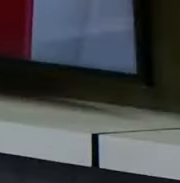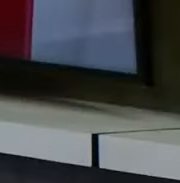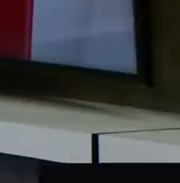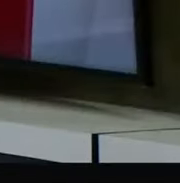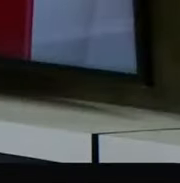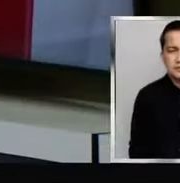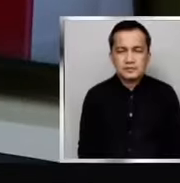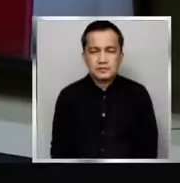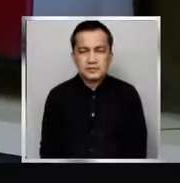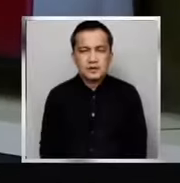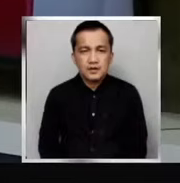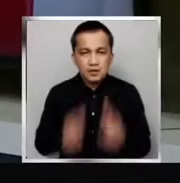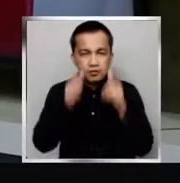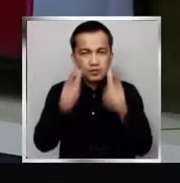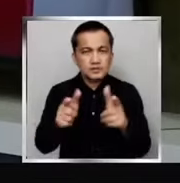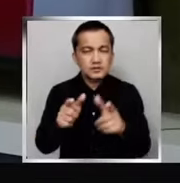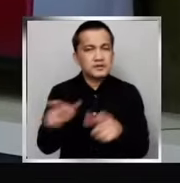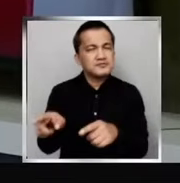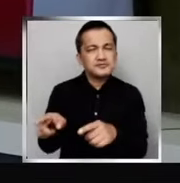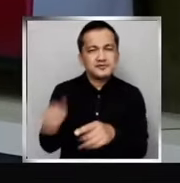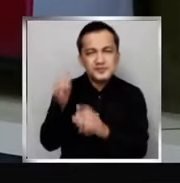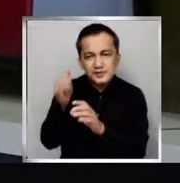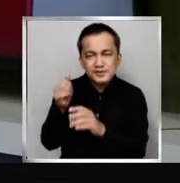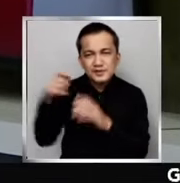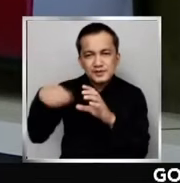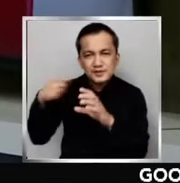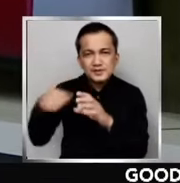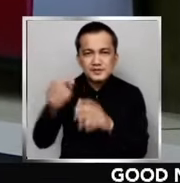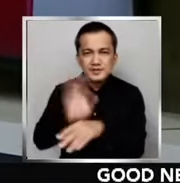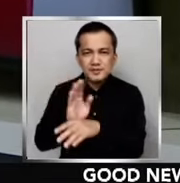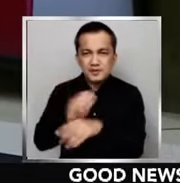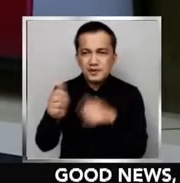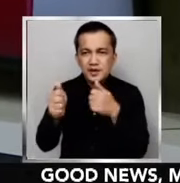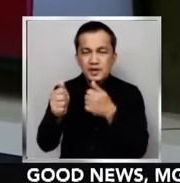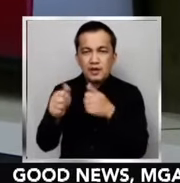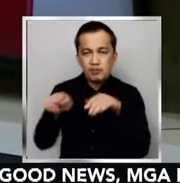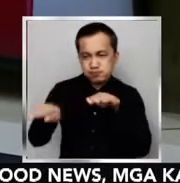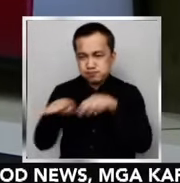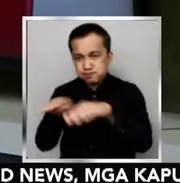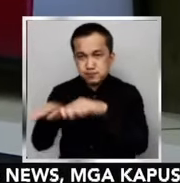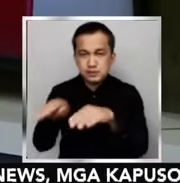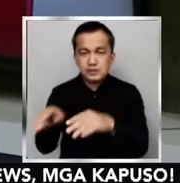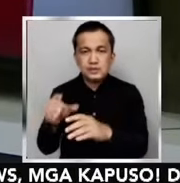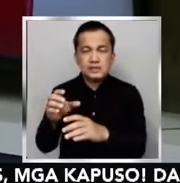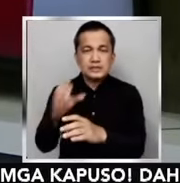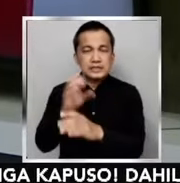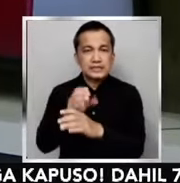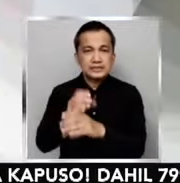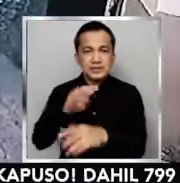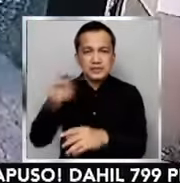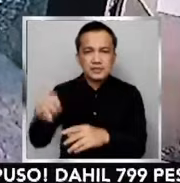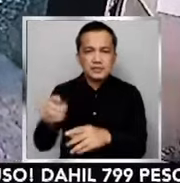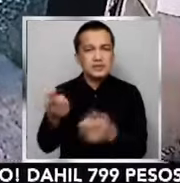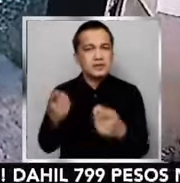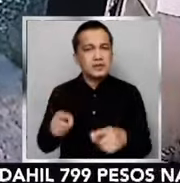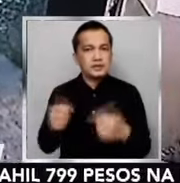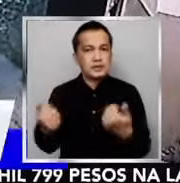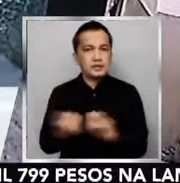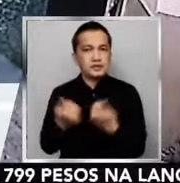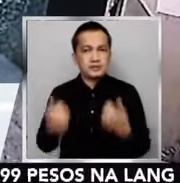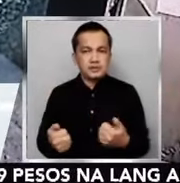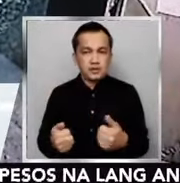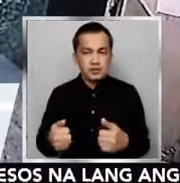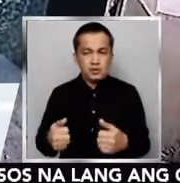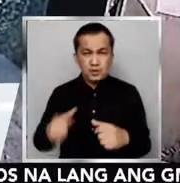mistulang eksena sa pelikula ang habulan ng dalawang sasakyan sa Maynila na humantong pa sa disgrasya sa bilis ng